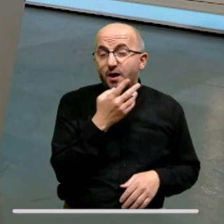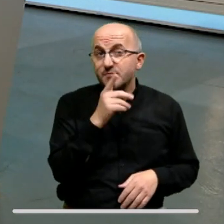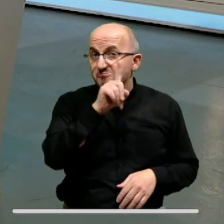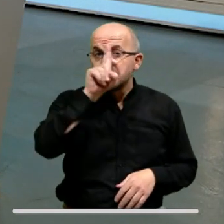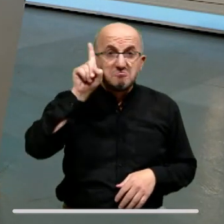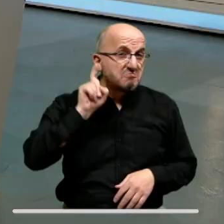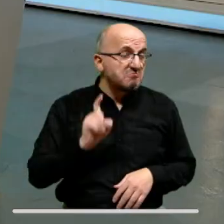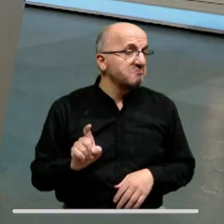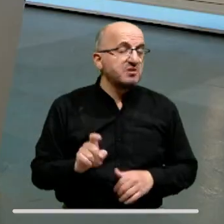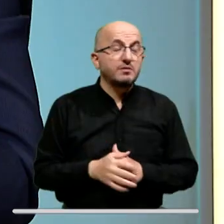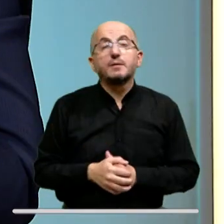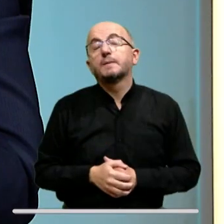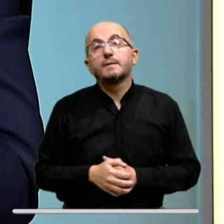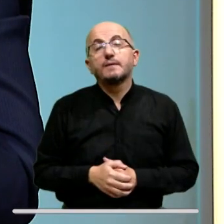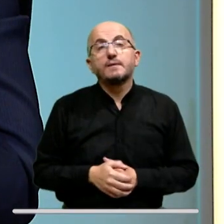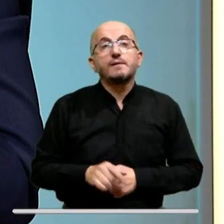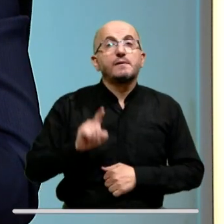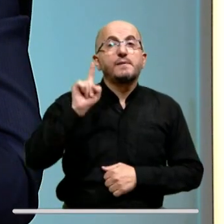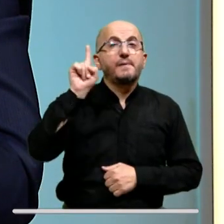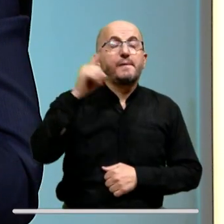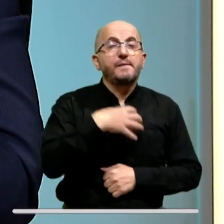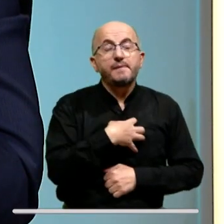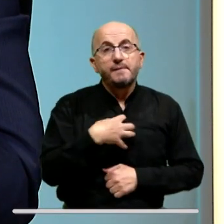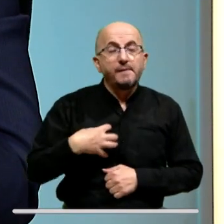mı? Bir annenin